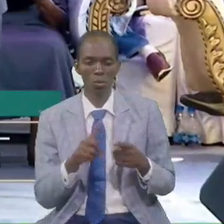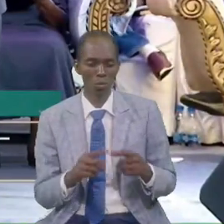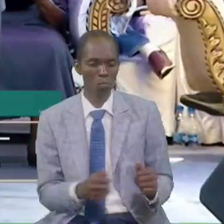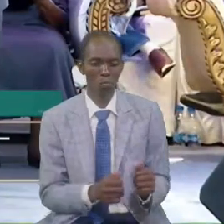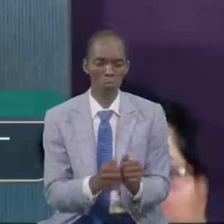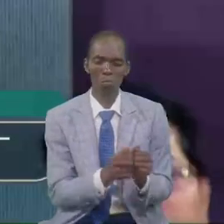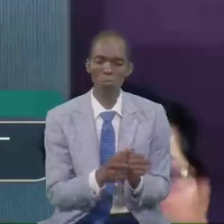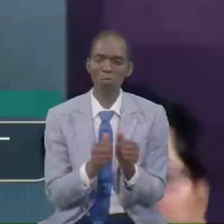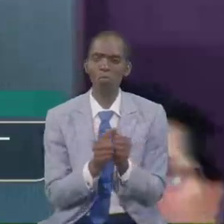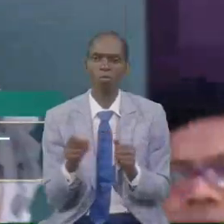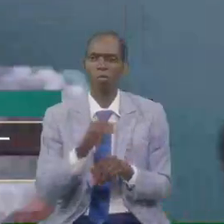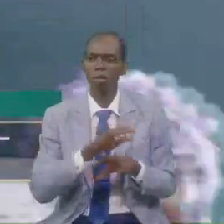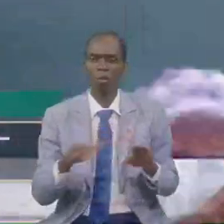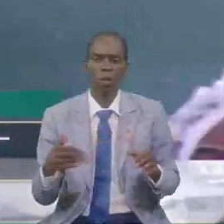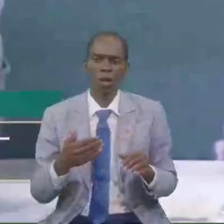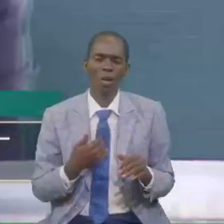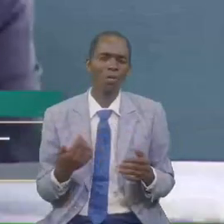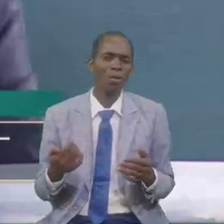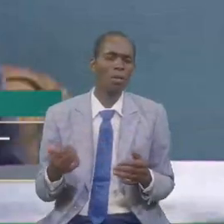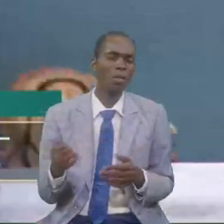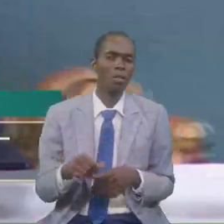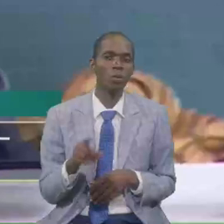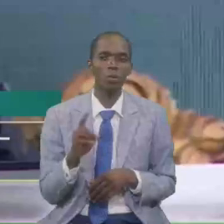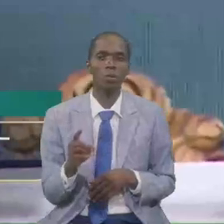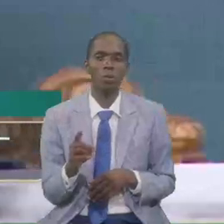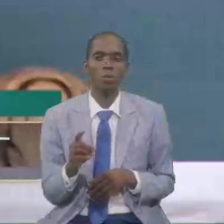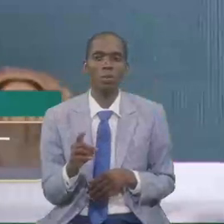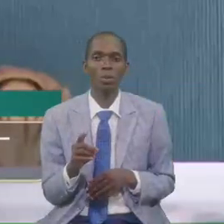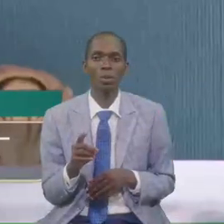connaissances. Je n'ai personne que je connaisse.